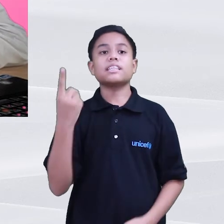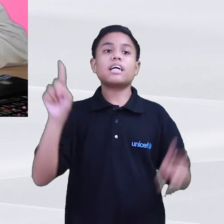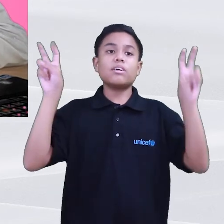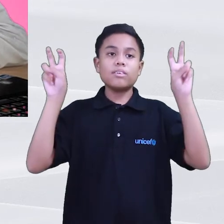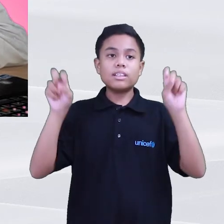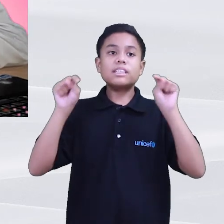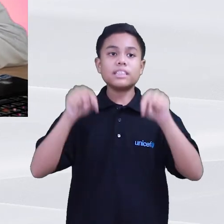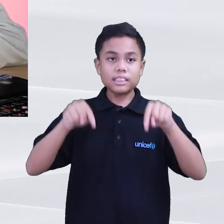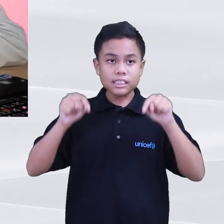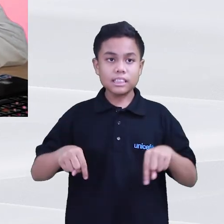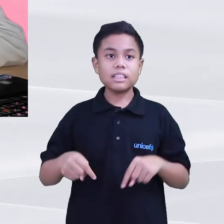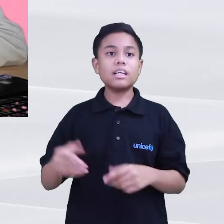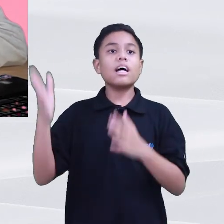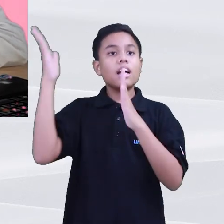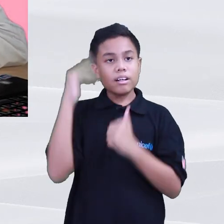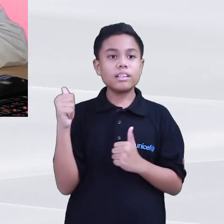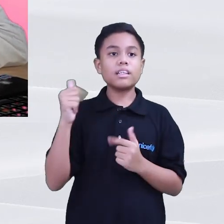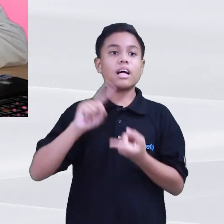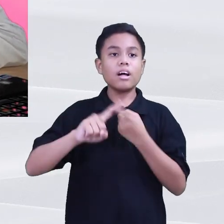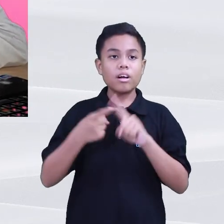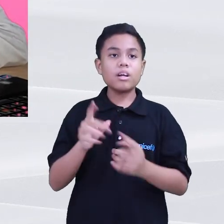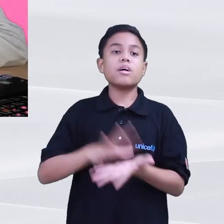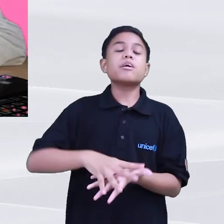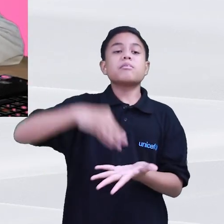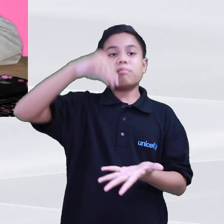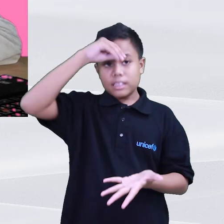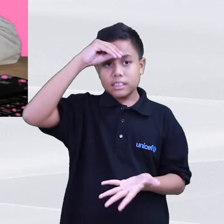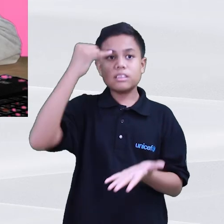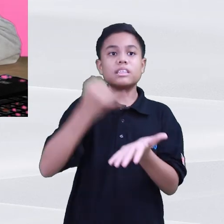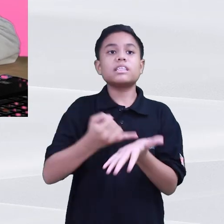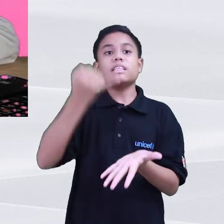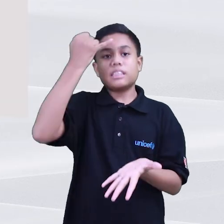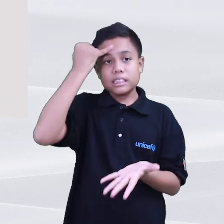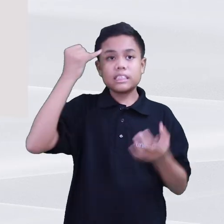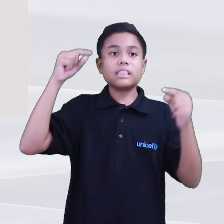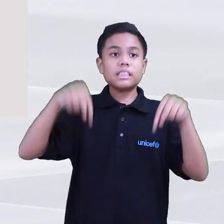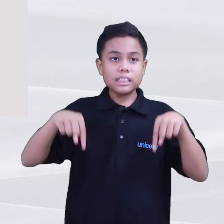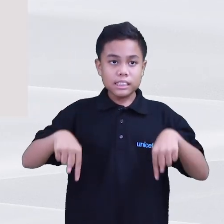pengajaran kali ini. Harap kawan-kawan semua dapat belajar ilmu baru hari ini.